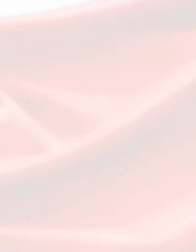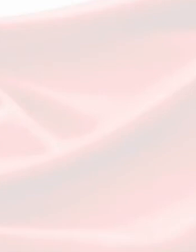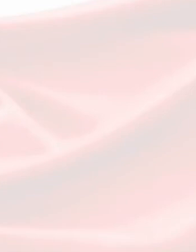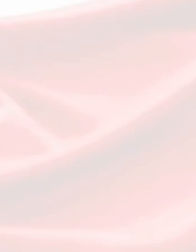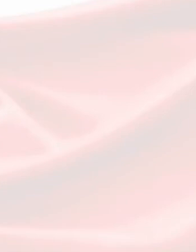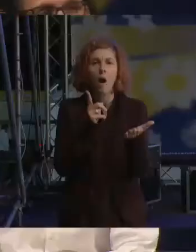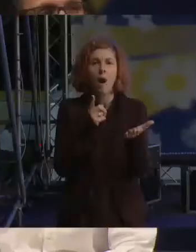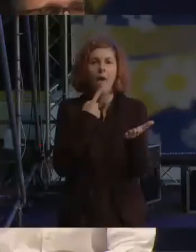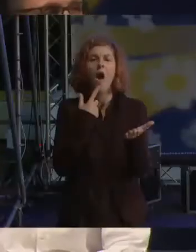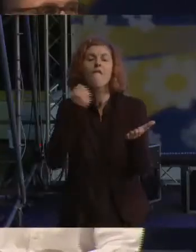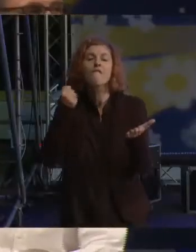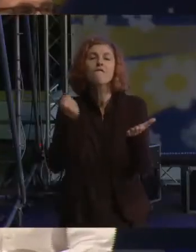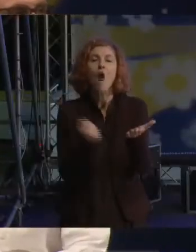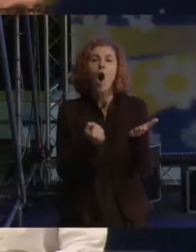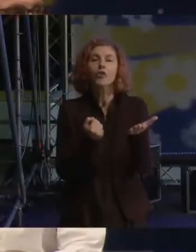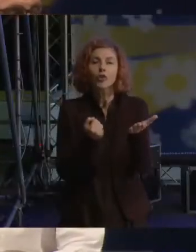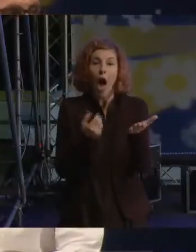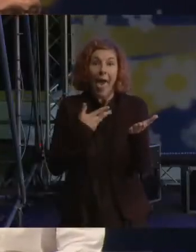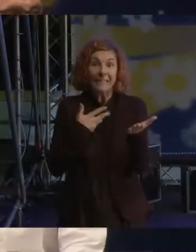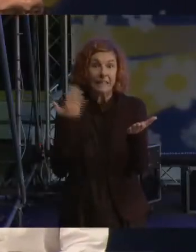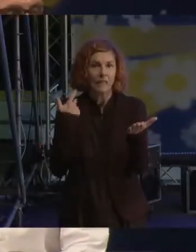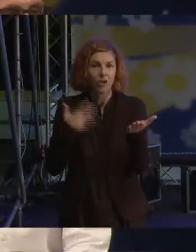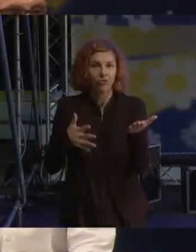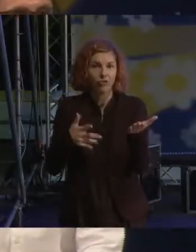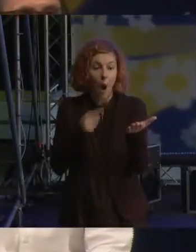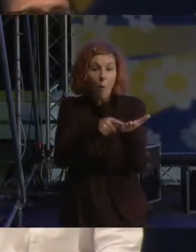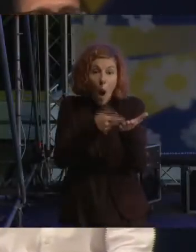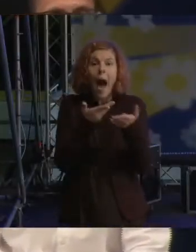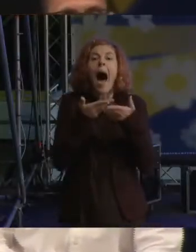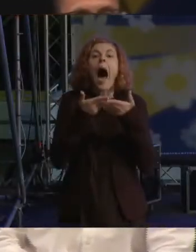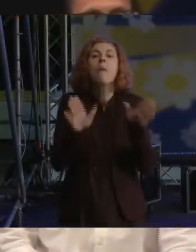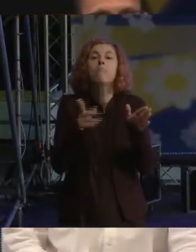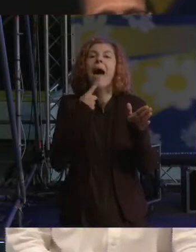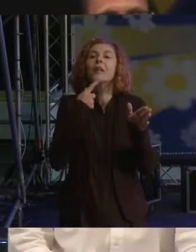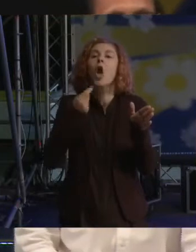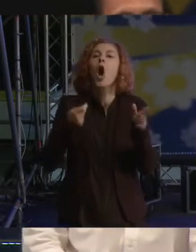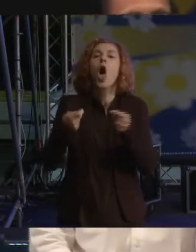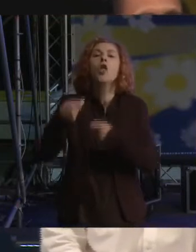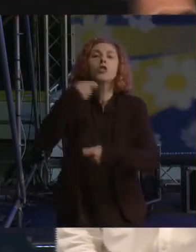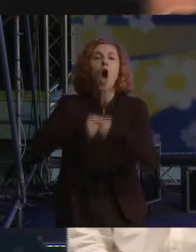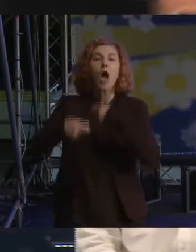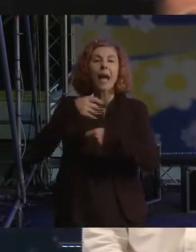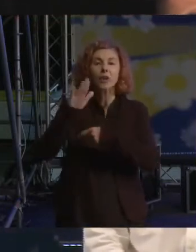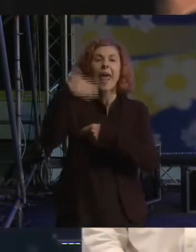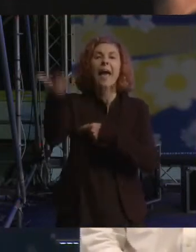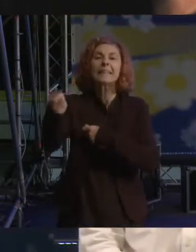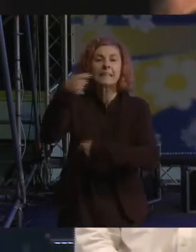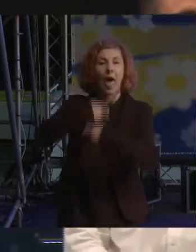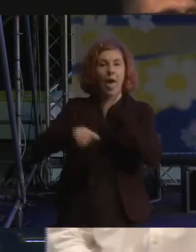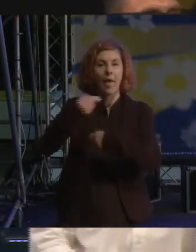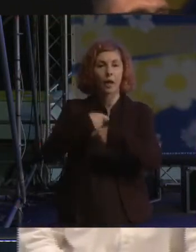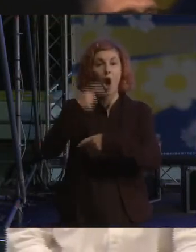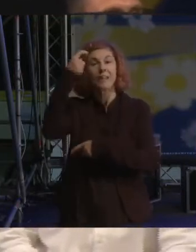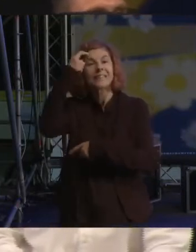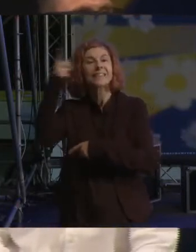un fondo a esistente aprire alle donazioni dall'esterno una cosa banalissima c'è un fondo dello stato